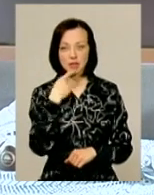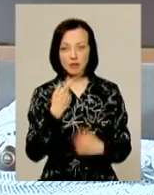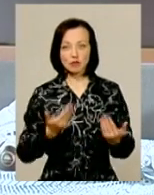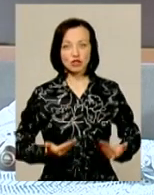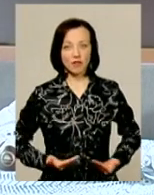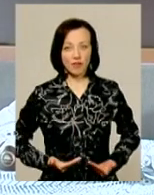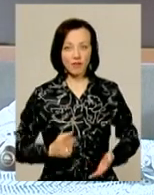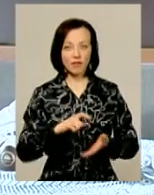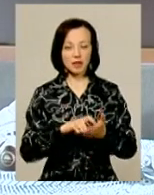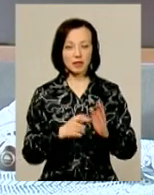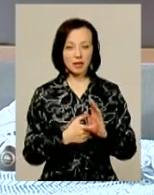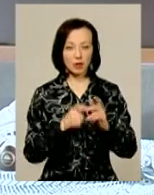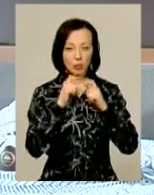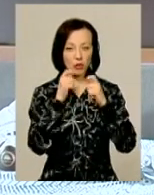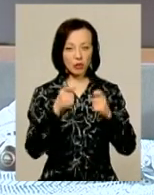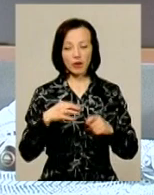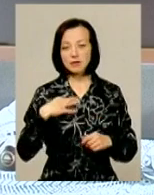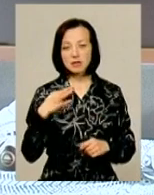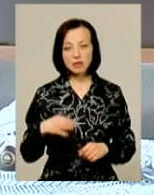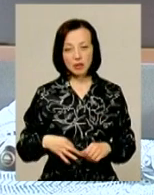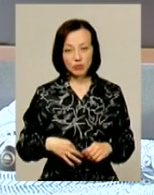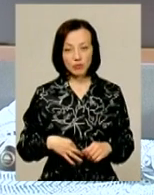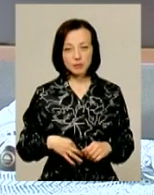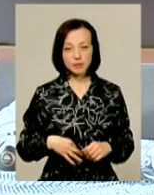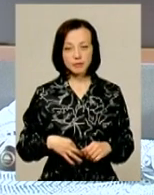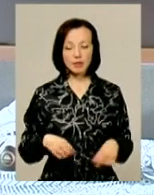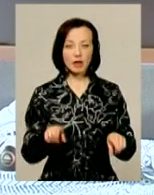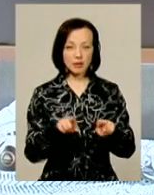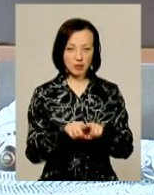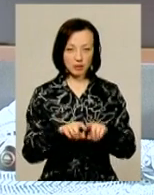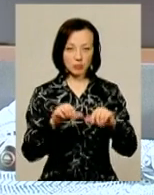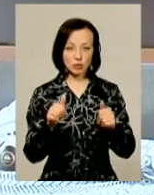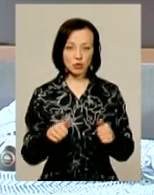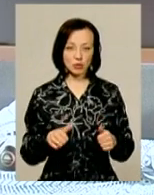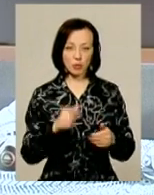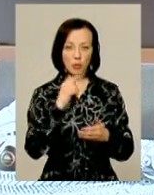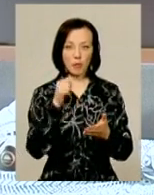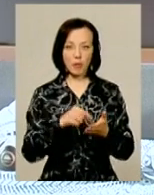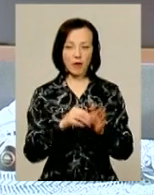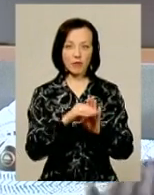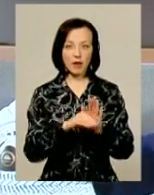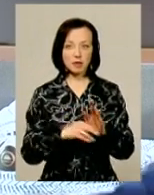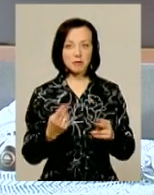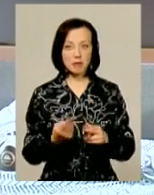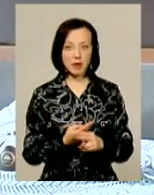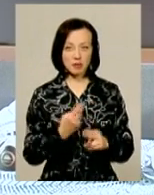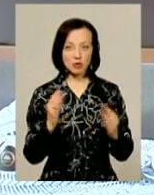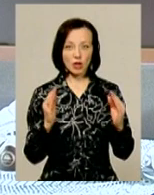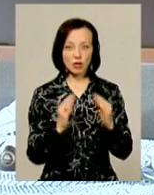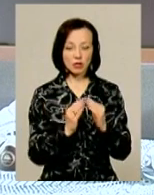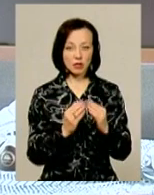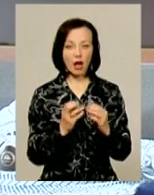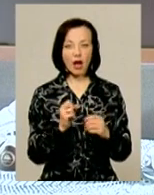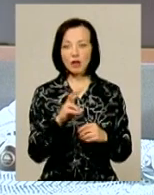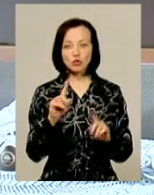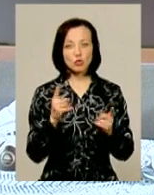живе в квартирі, яку він подарував сину, і тобто от таким чином він попав в рейтинг безхатченків. Але з іншого боку, чому